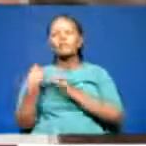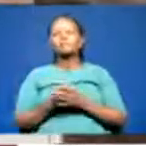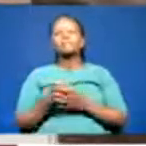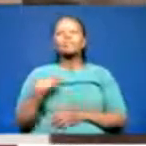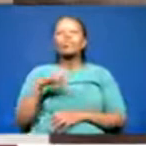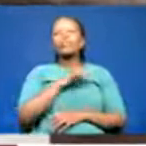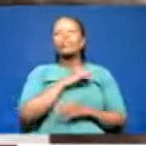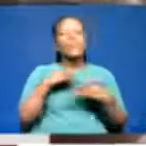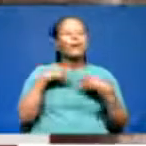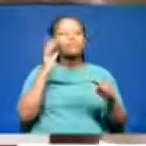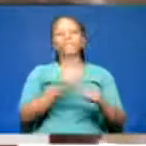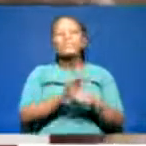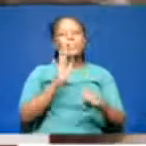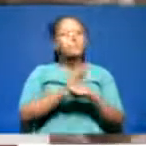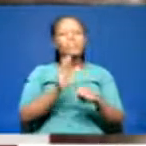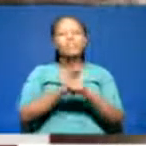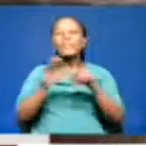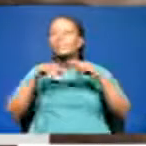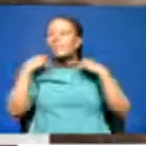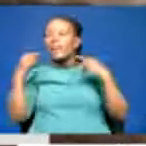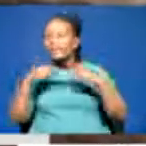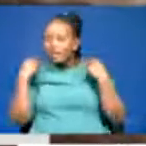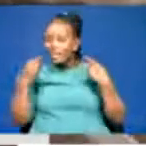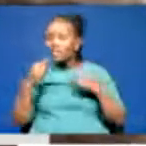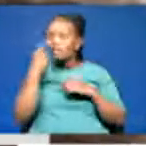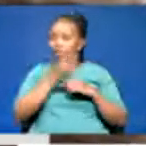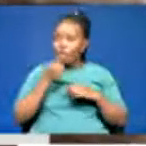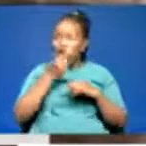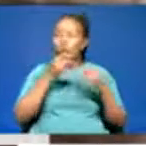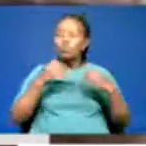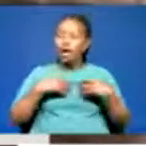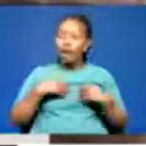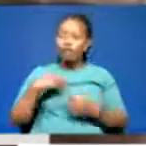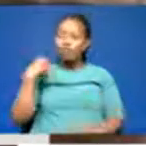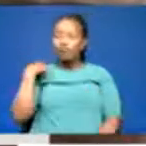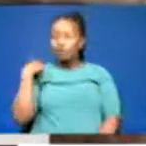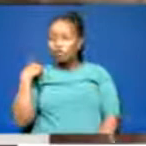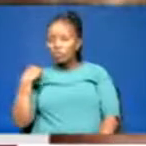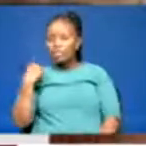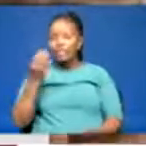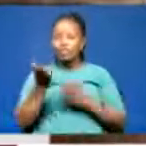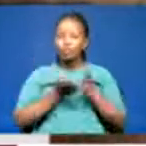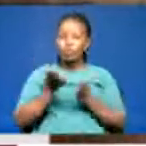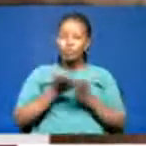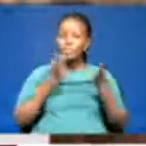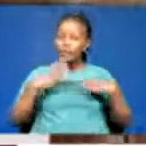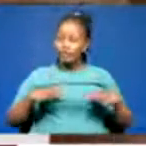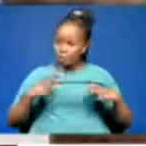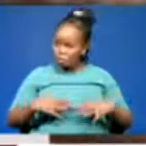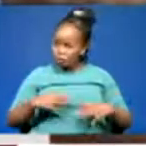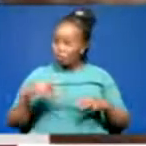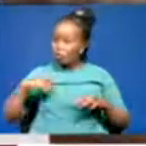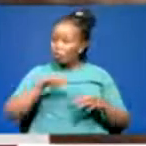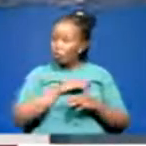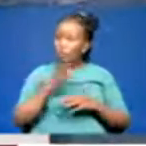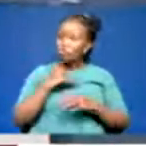wengi ambao wamejipeana kwa kutumikia wananchi wa Mbeere na tunataka tufanye kazi pamoja na